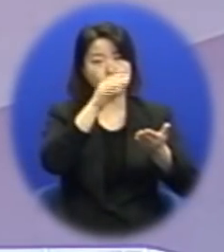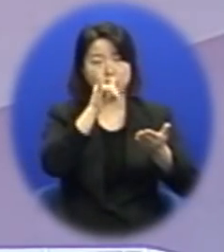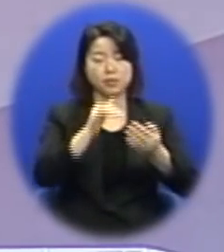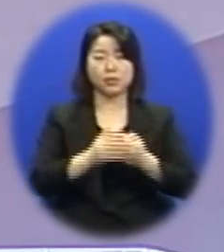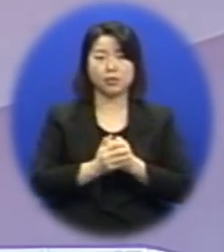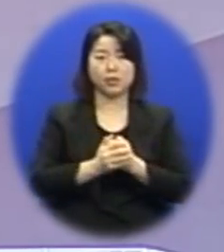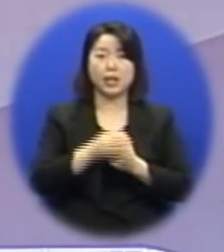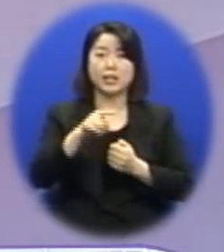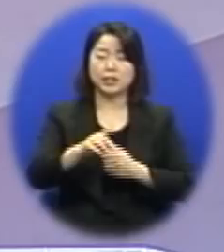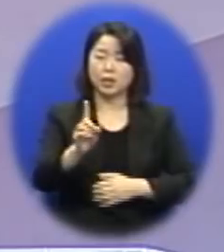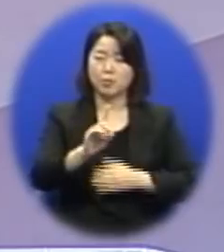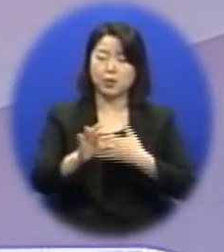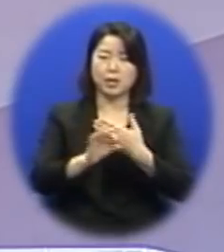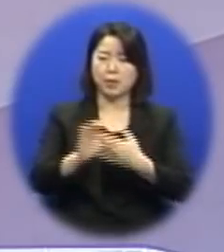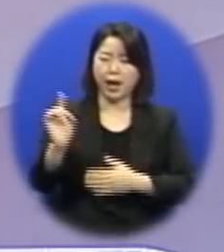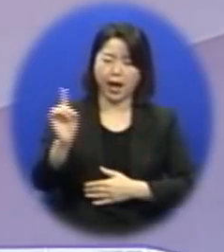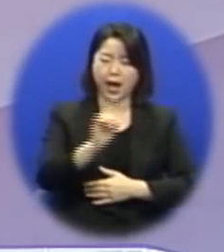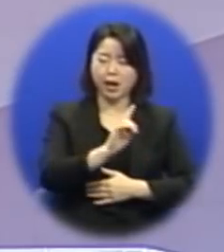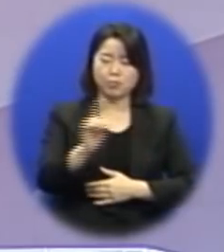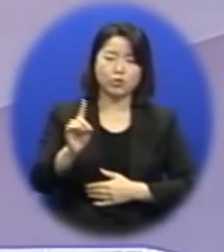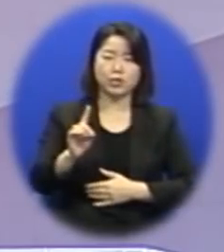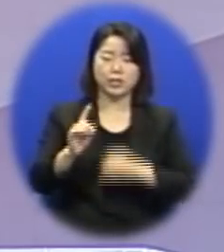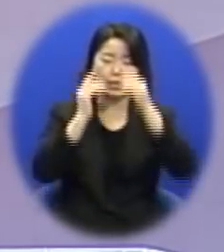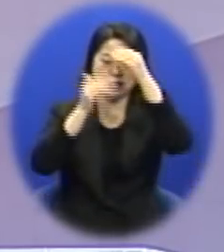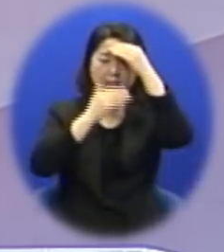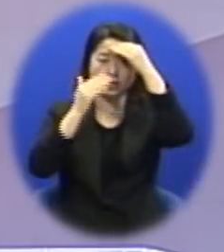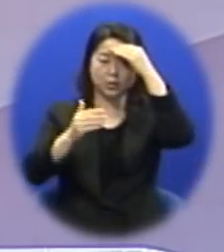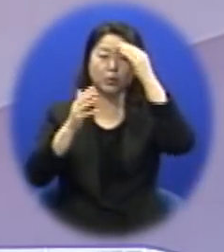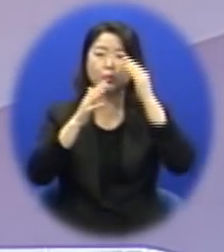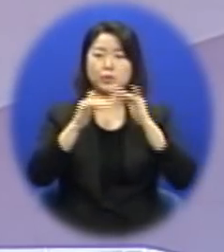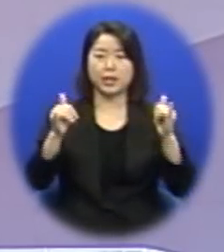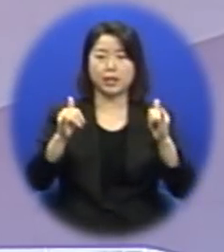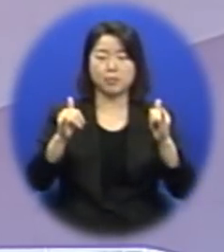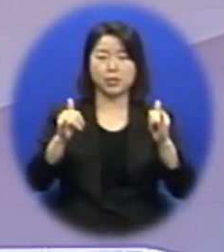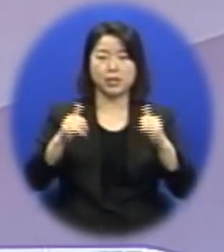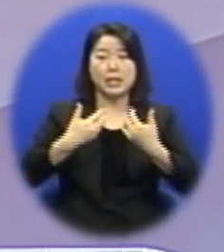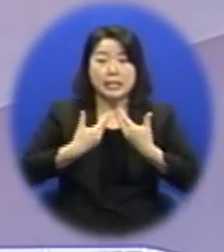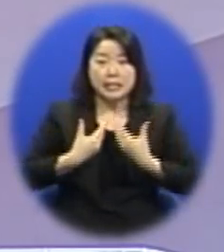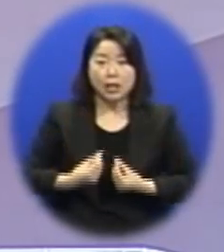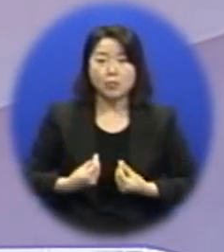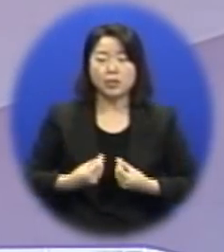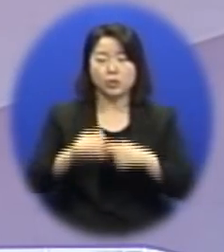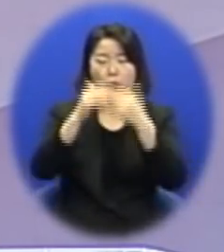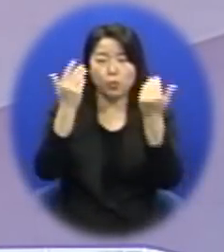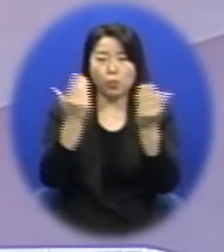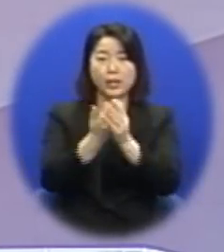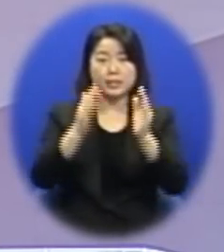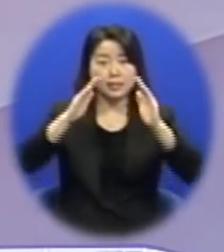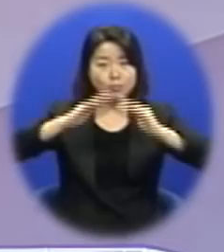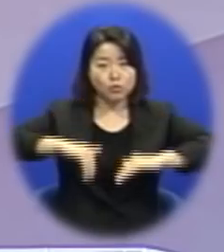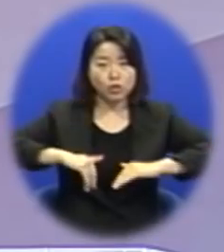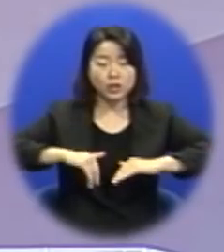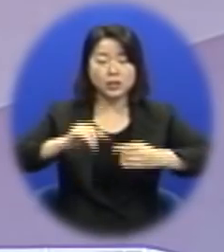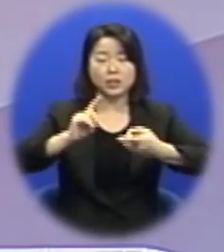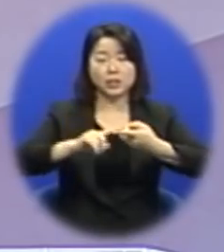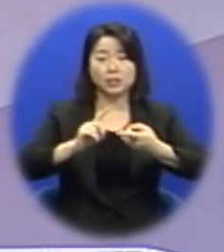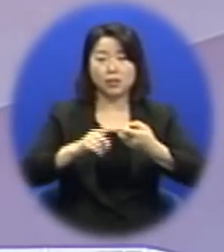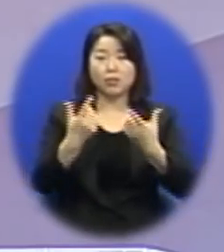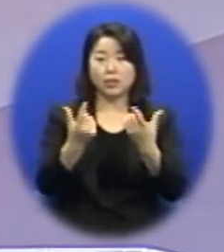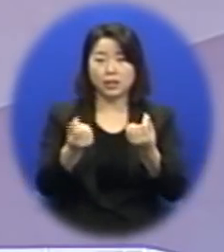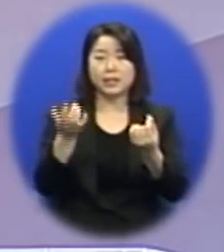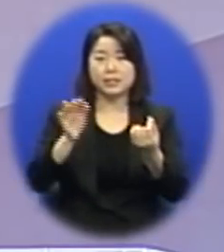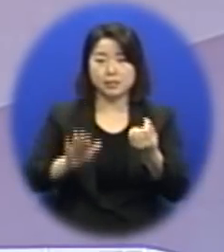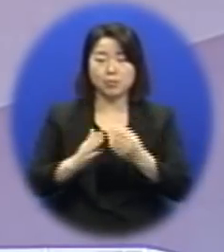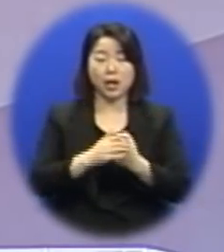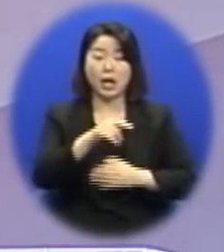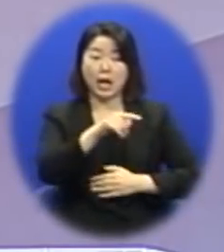그것은 아무리 성도들이 절망적이고 완전히 무너진 상태에 있는 것 같아도 그가